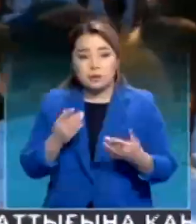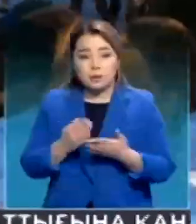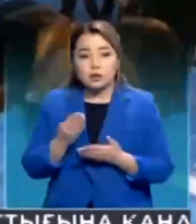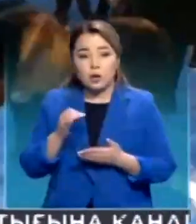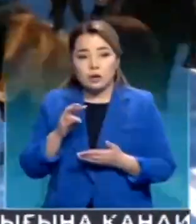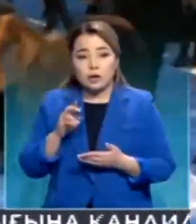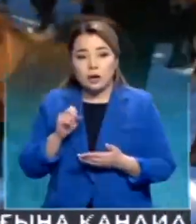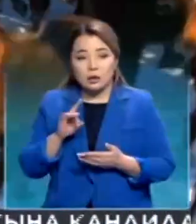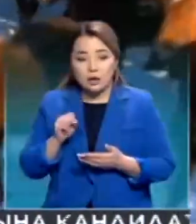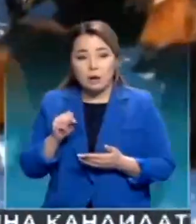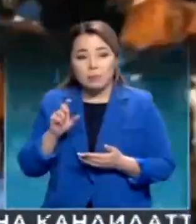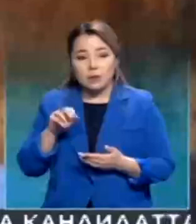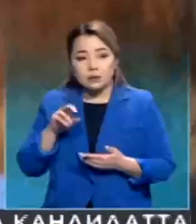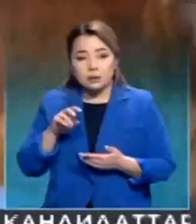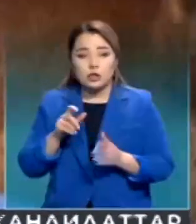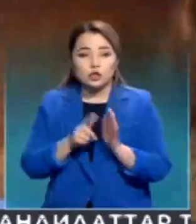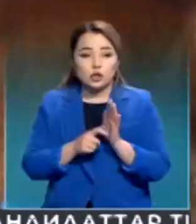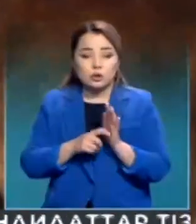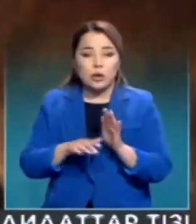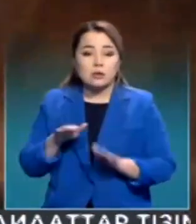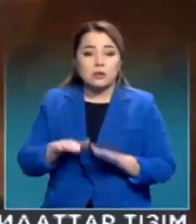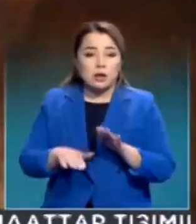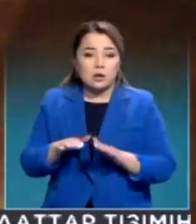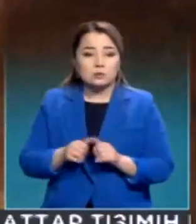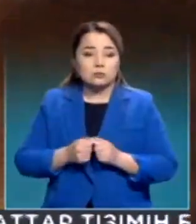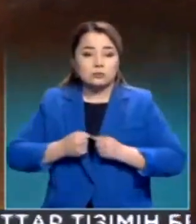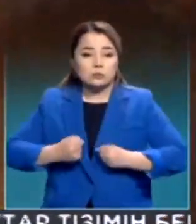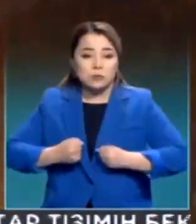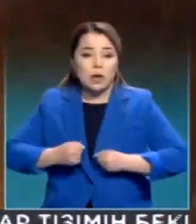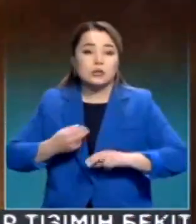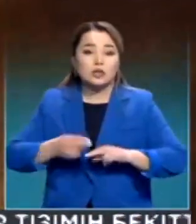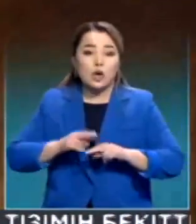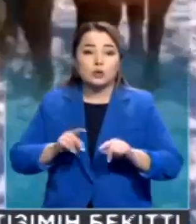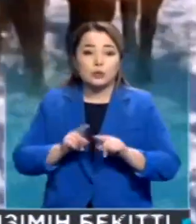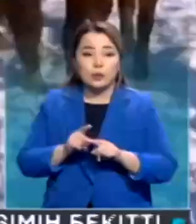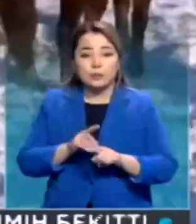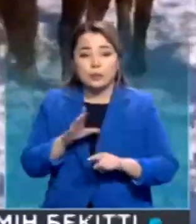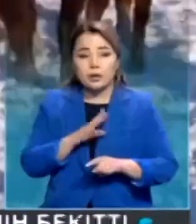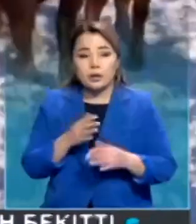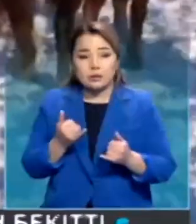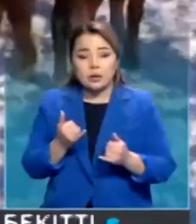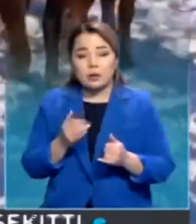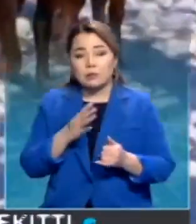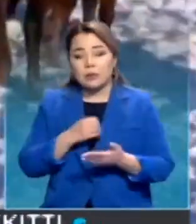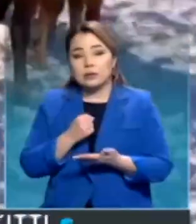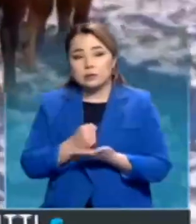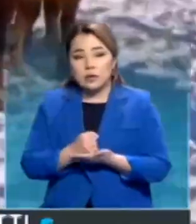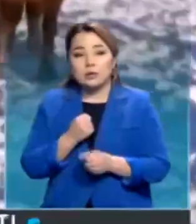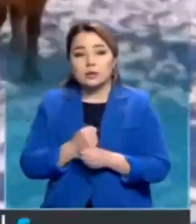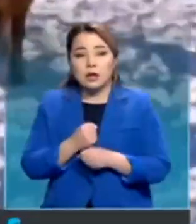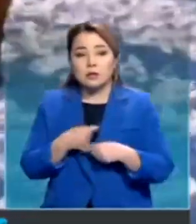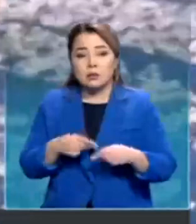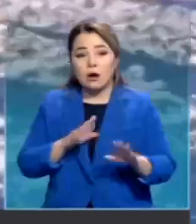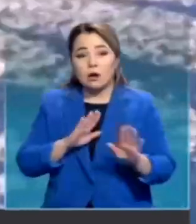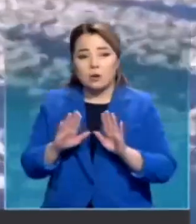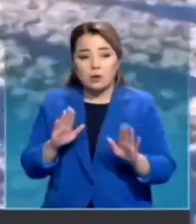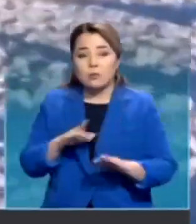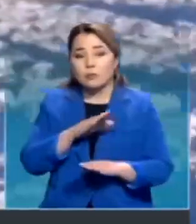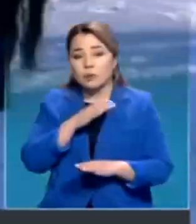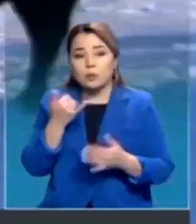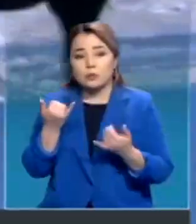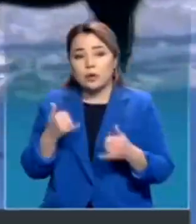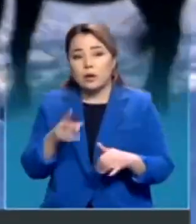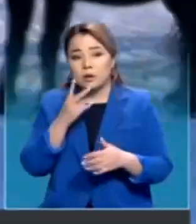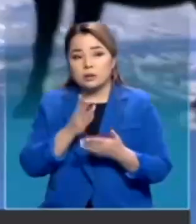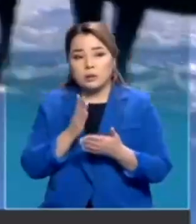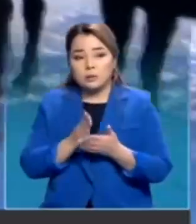байторы жылқысының тірі салмағы 700 келіге дейін басады. Құйрық жалы төгілген құрыш тұяқтылар патенттелгенге дейін түрлі көрмелерде талайларды